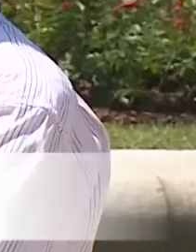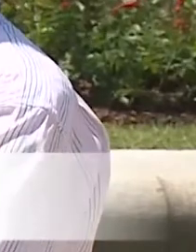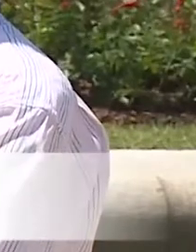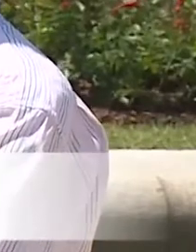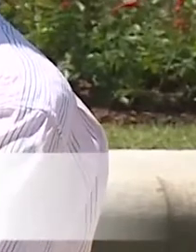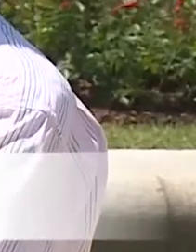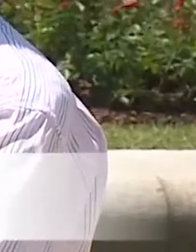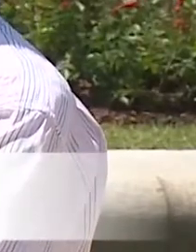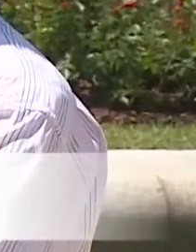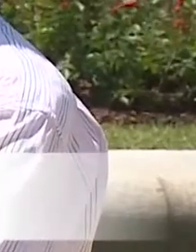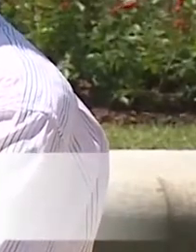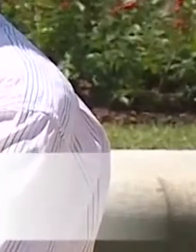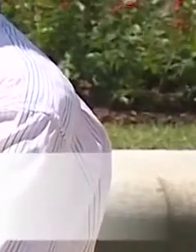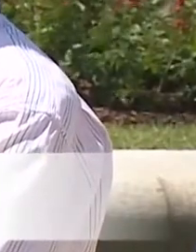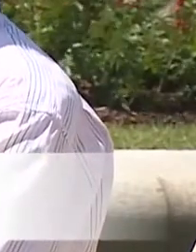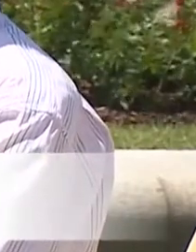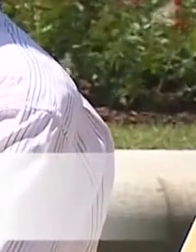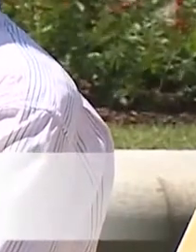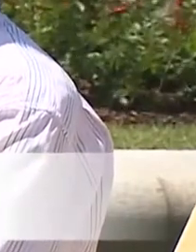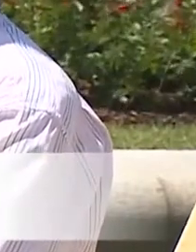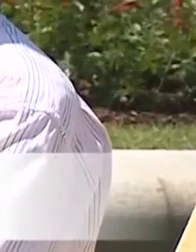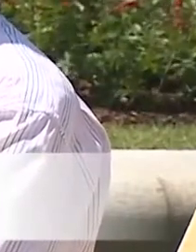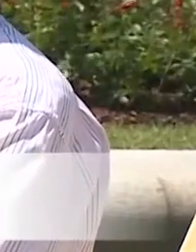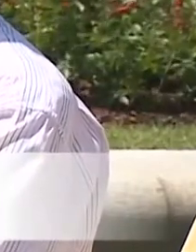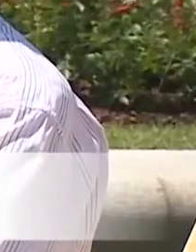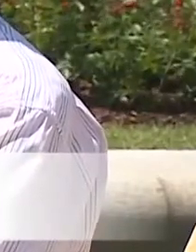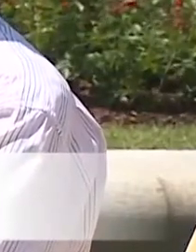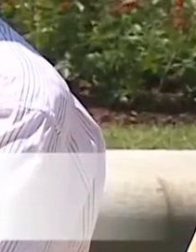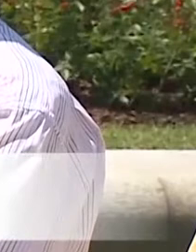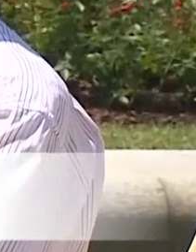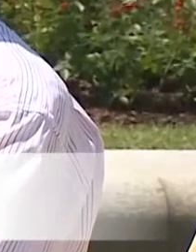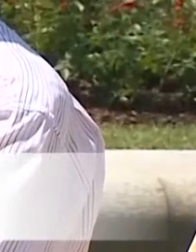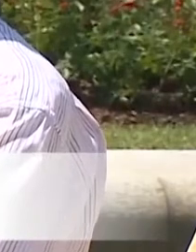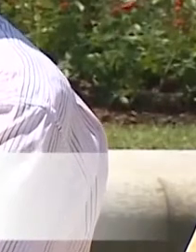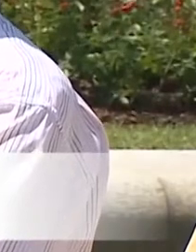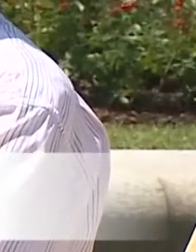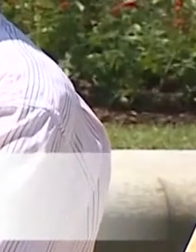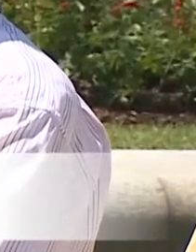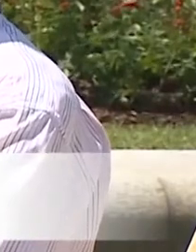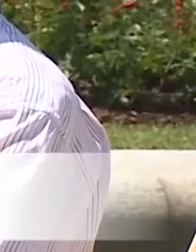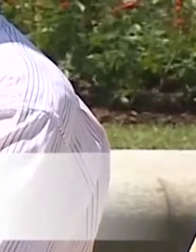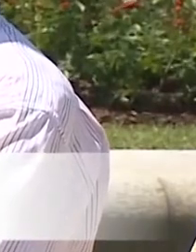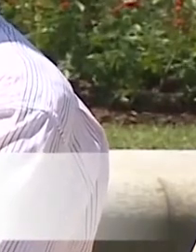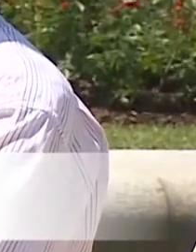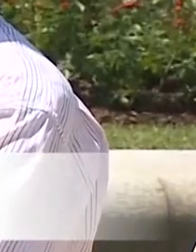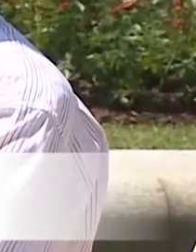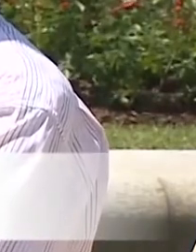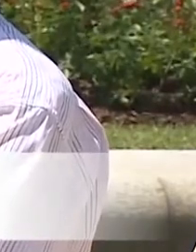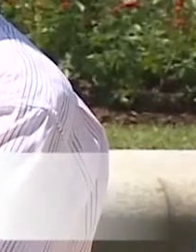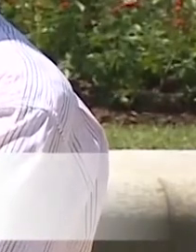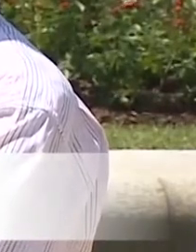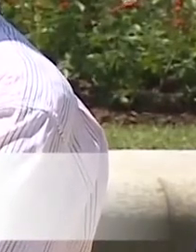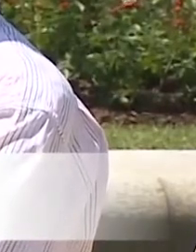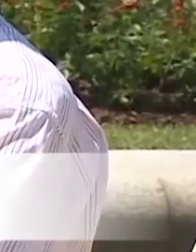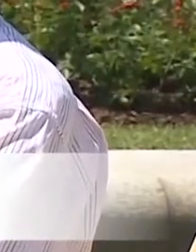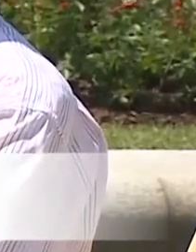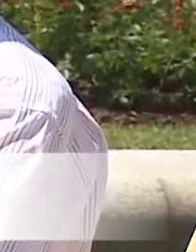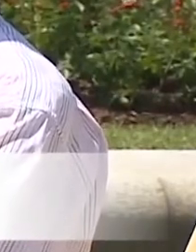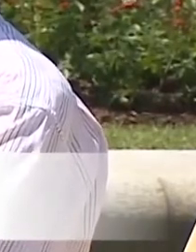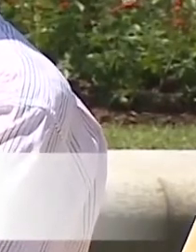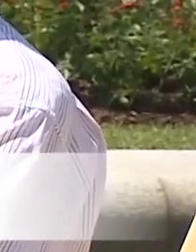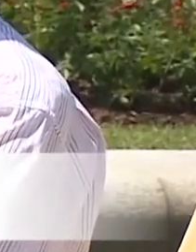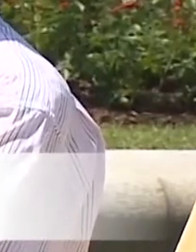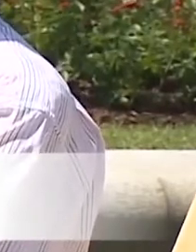생각합니다. 저는 농민의 한 사람으로서 그런 날이 올 수 있도록 농민으로서 당당하게 수어로